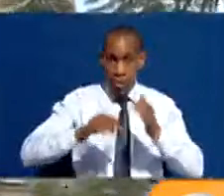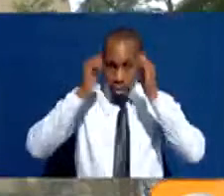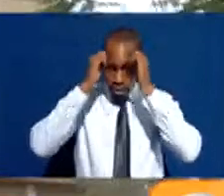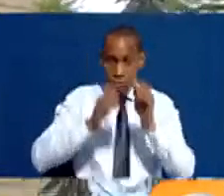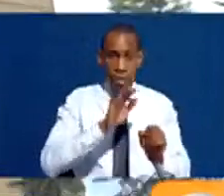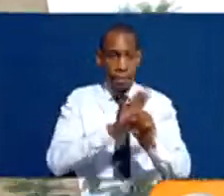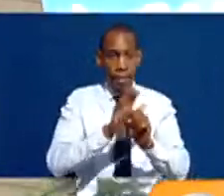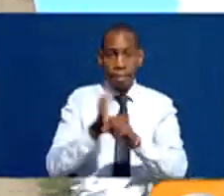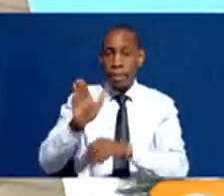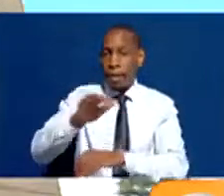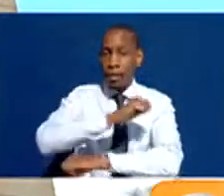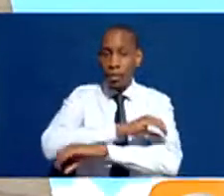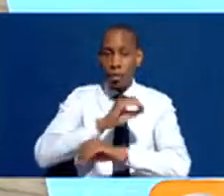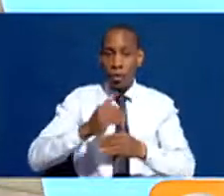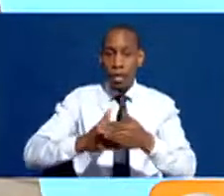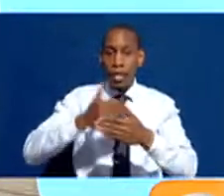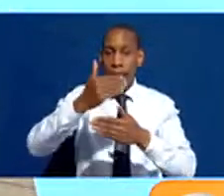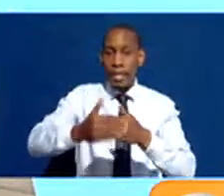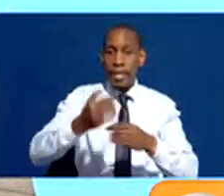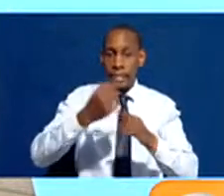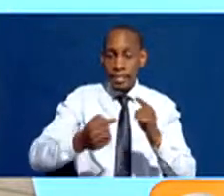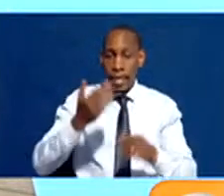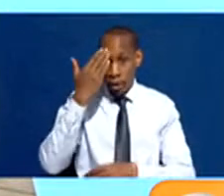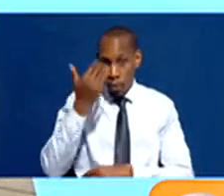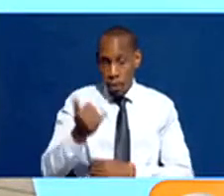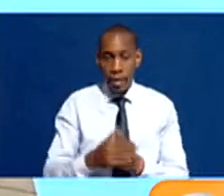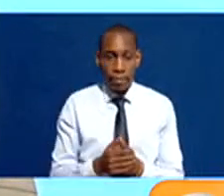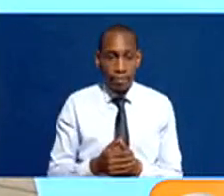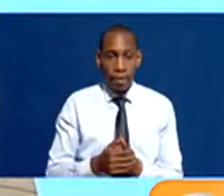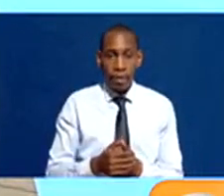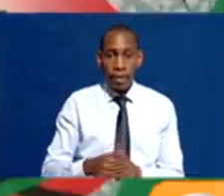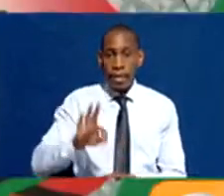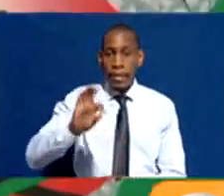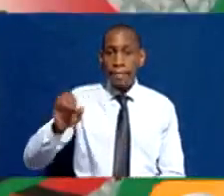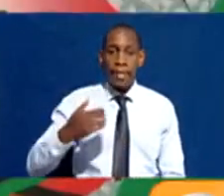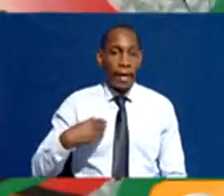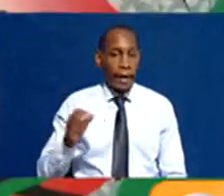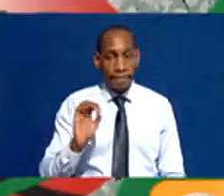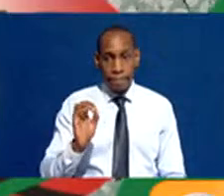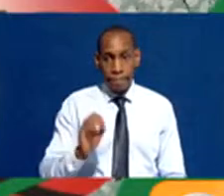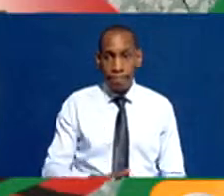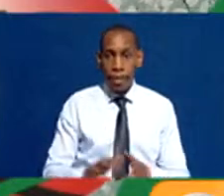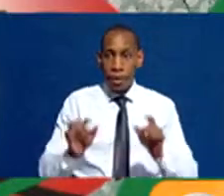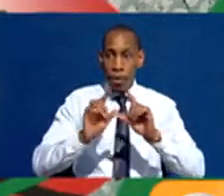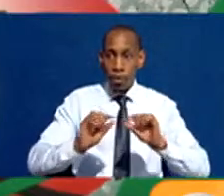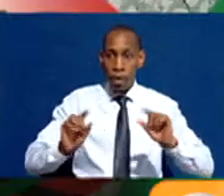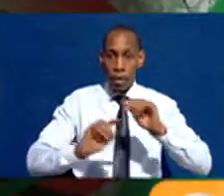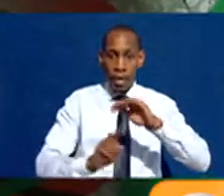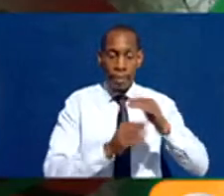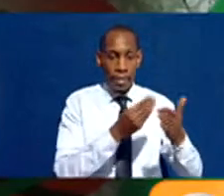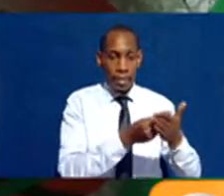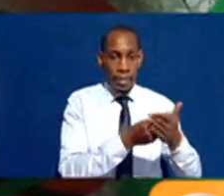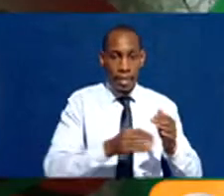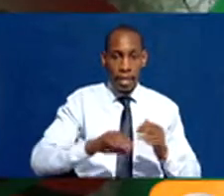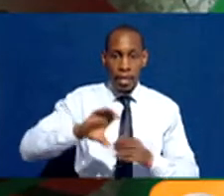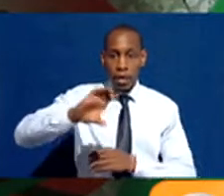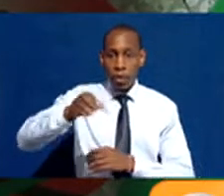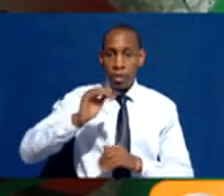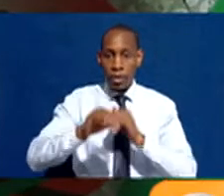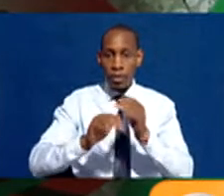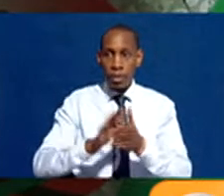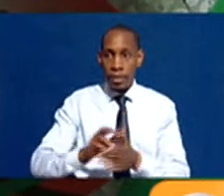wengi hawatarejea shuleni mwaka ujao kutokana na ukosefu wa karo. Kulingana na wizara ya fedha, maeneo bunge